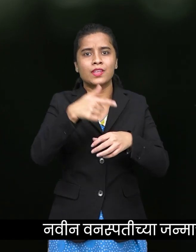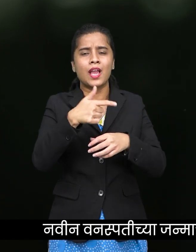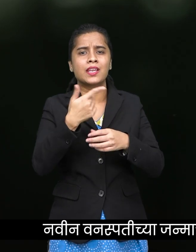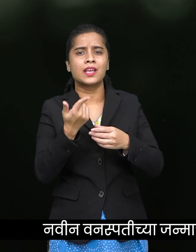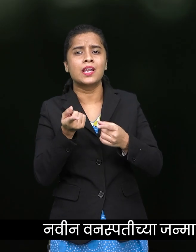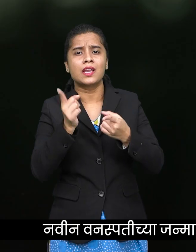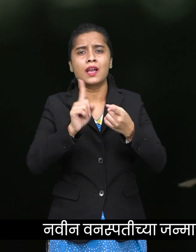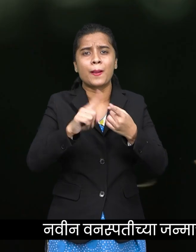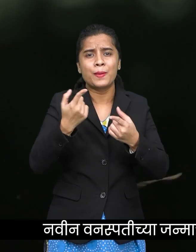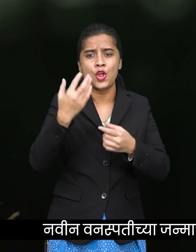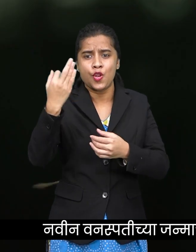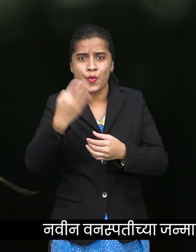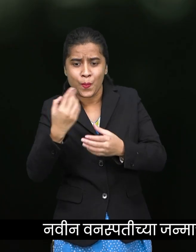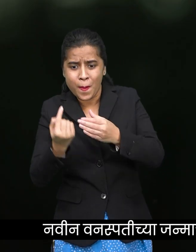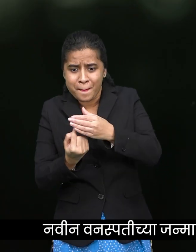आहोत.